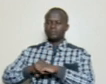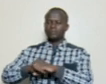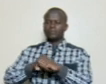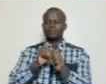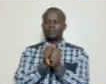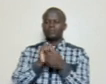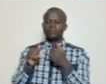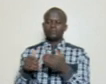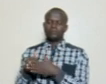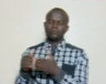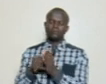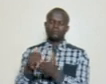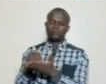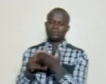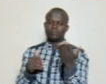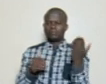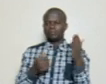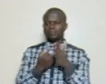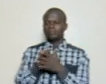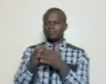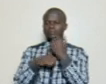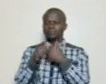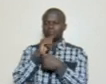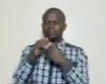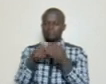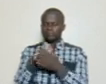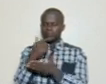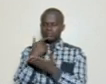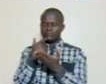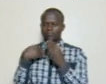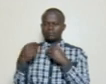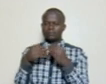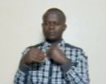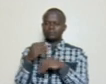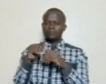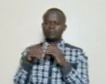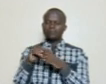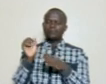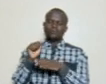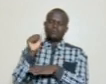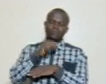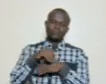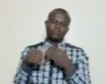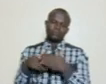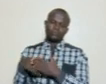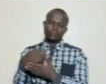ndetse no gutuma ibikorwa by'ubucuruzi birushaho